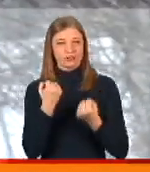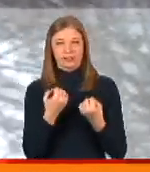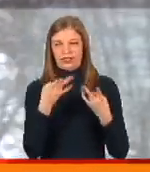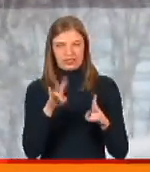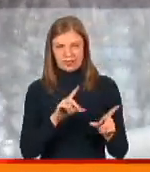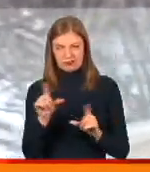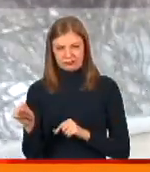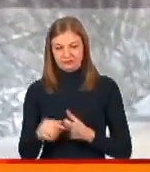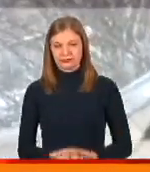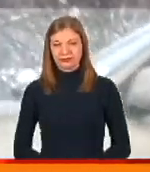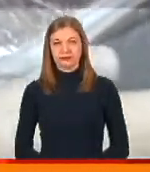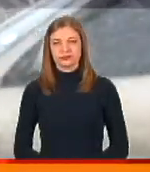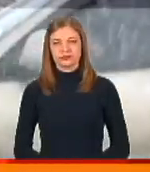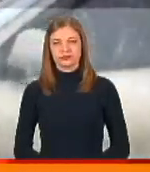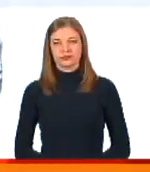не легковажити.